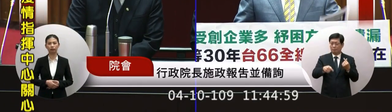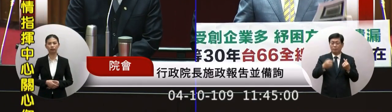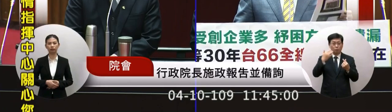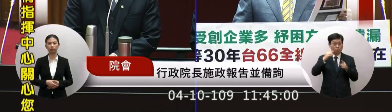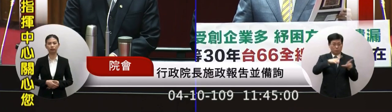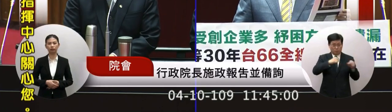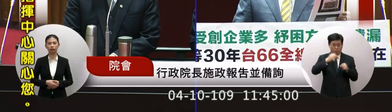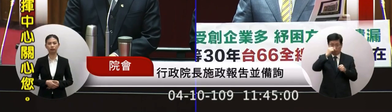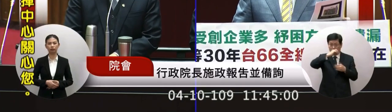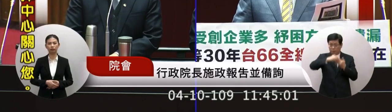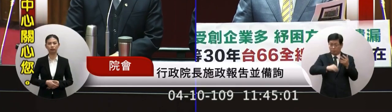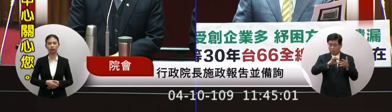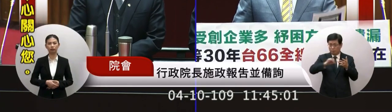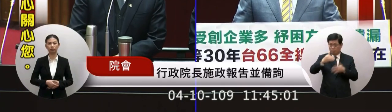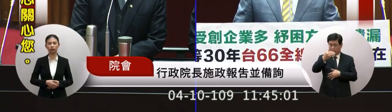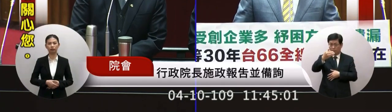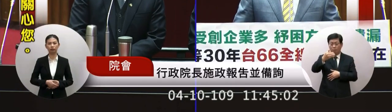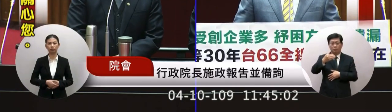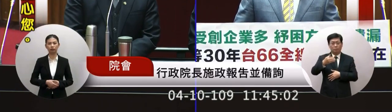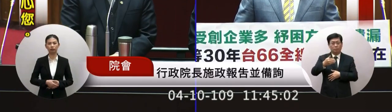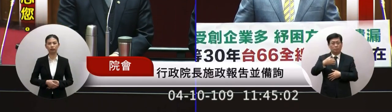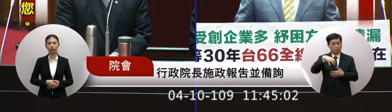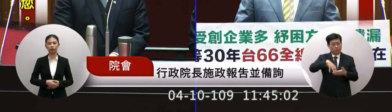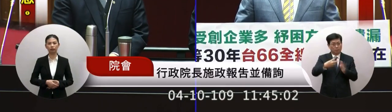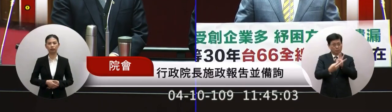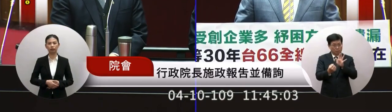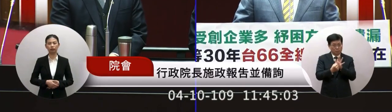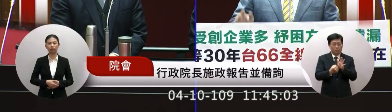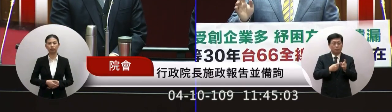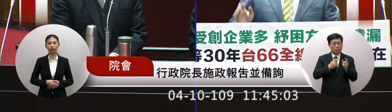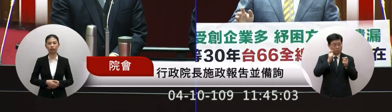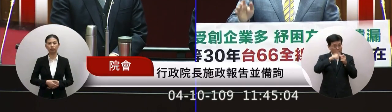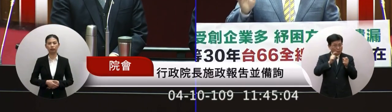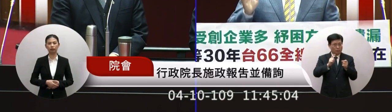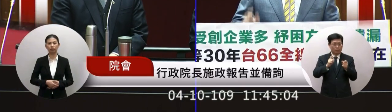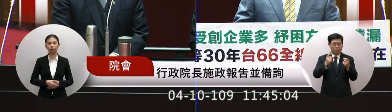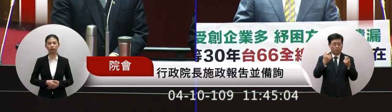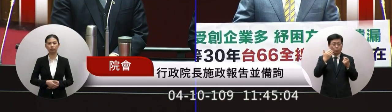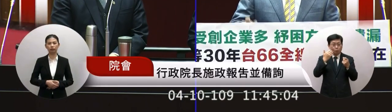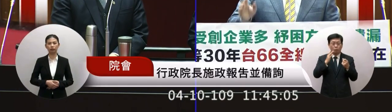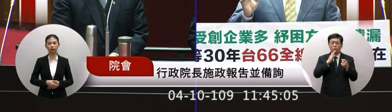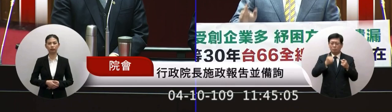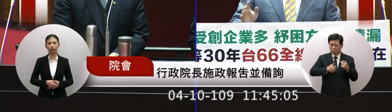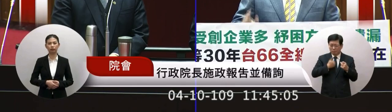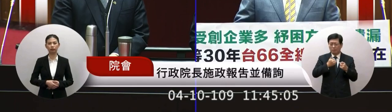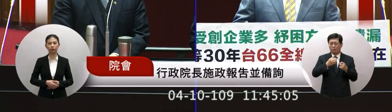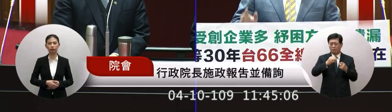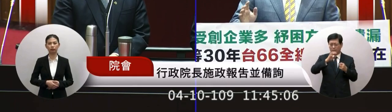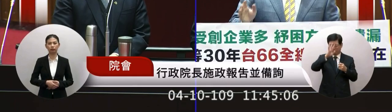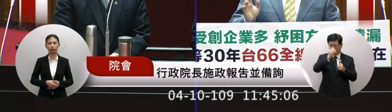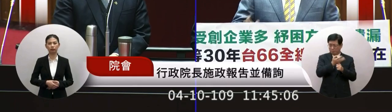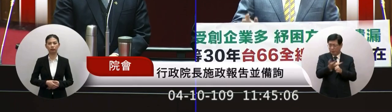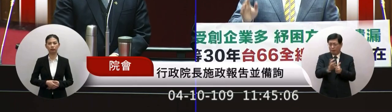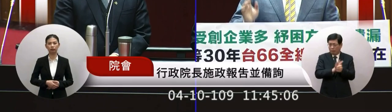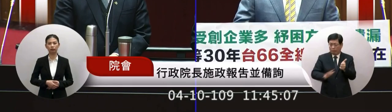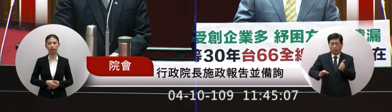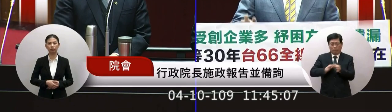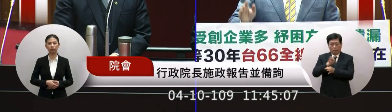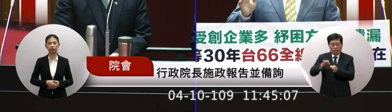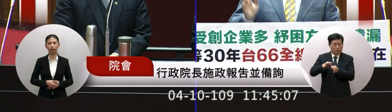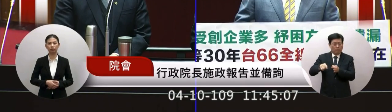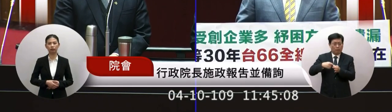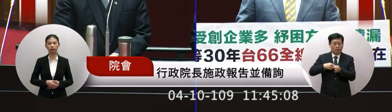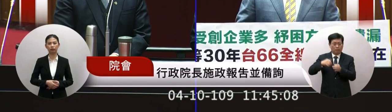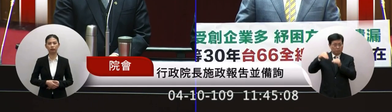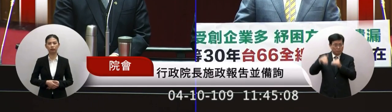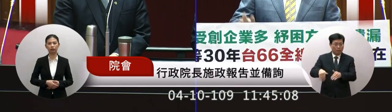照这个特别条例第9条哈，它的这个精神是只要受到因为疫情的关系受到影响冲击